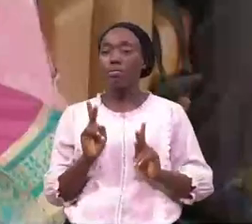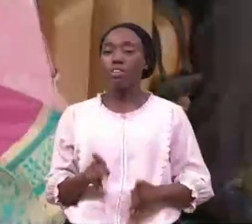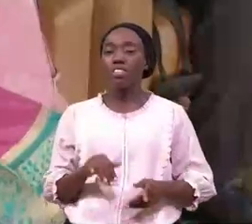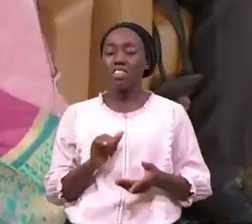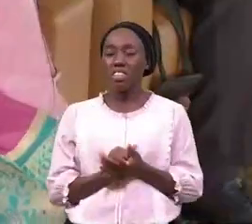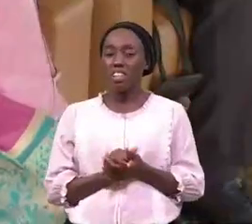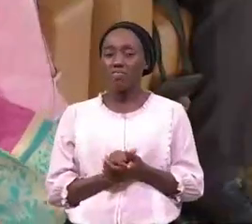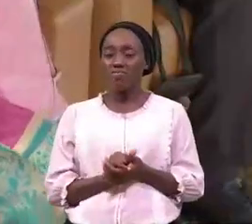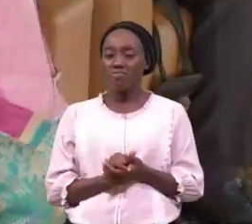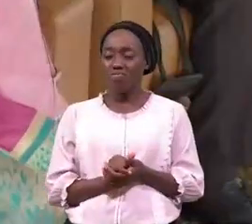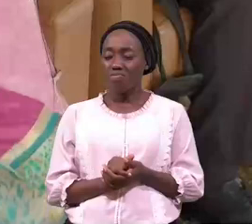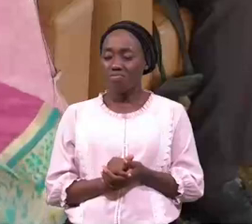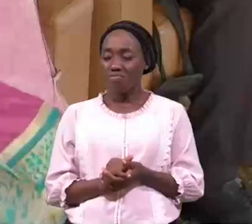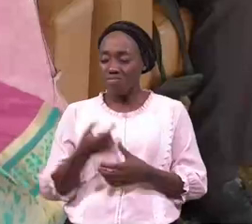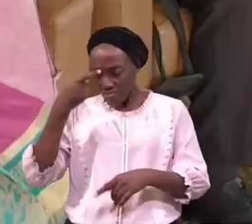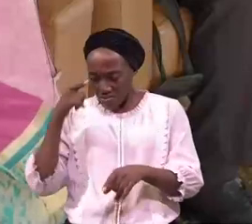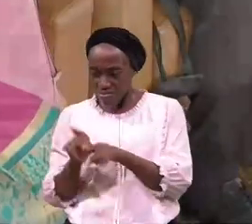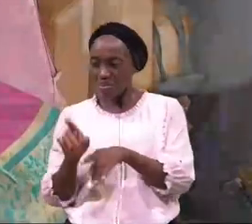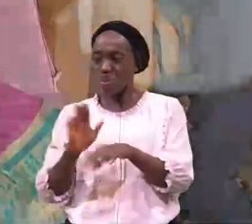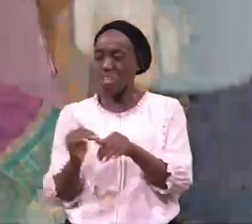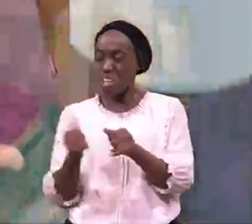La personne qui fléchit devant tout.